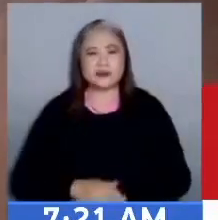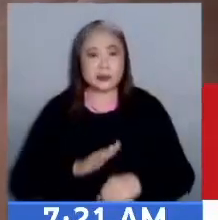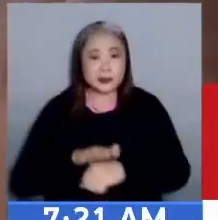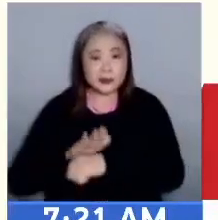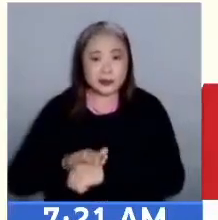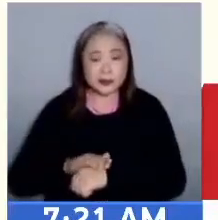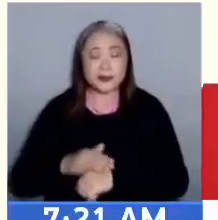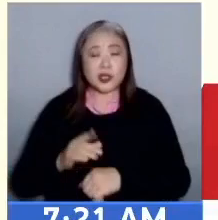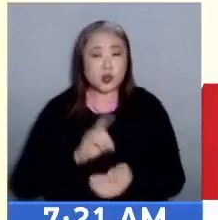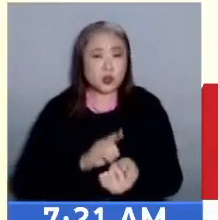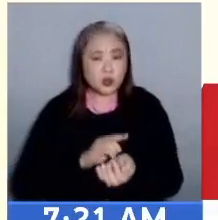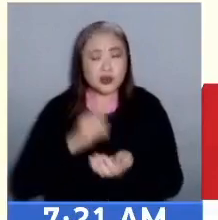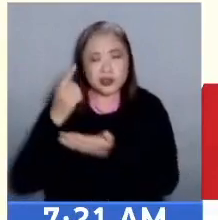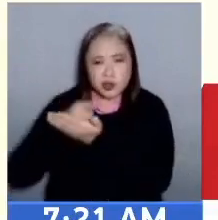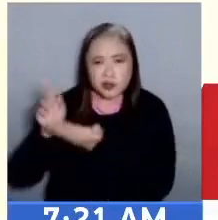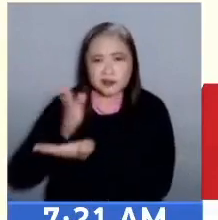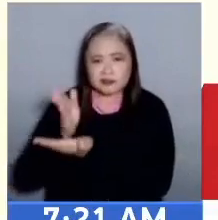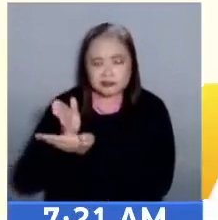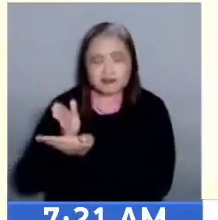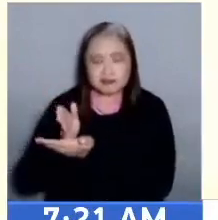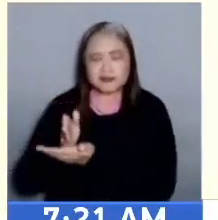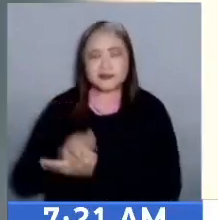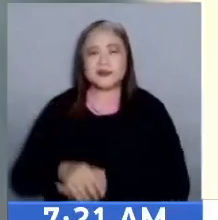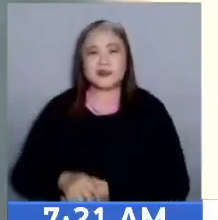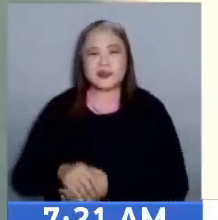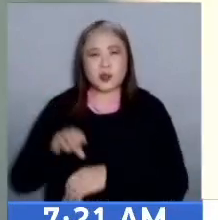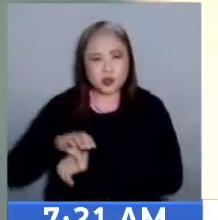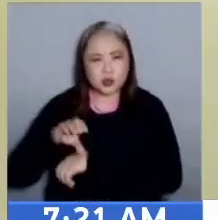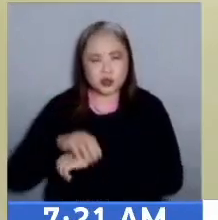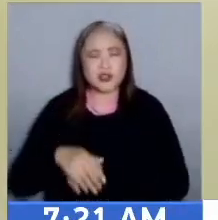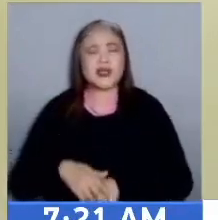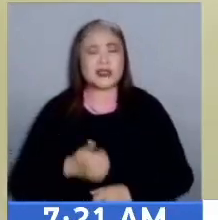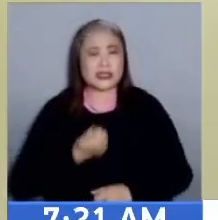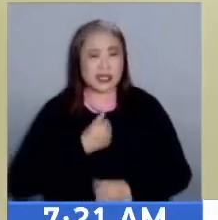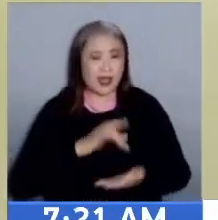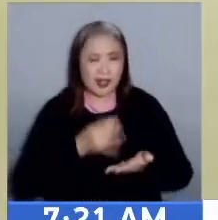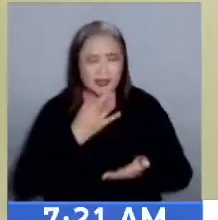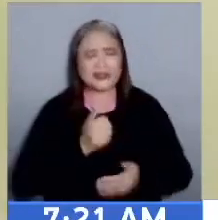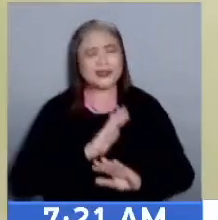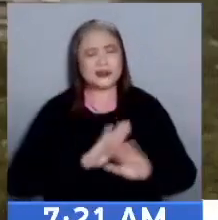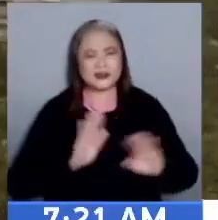kung kinakailangan at iwasan ang self-medication.